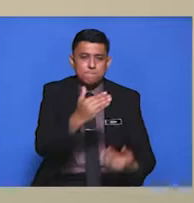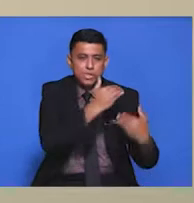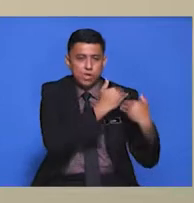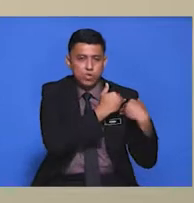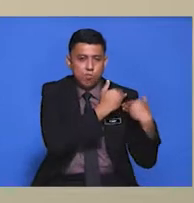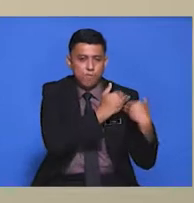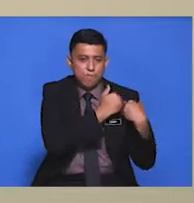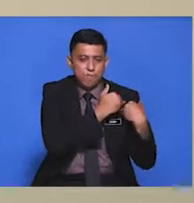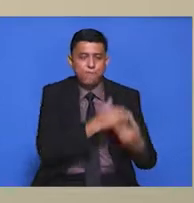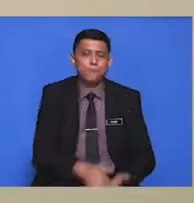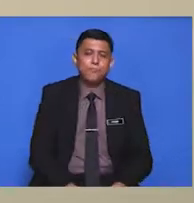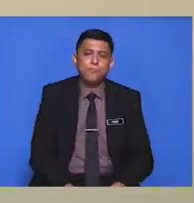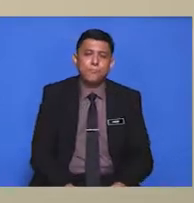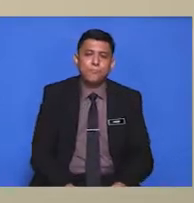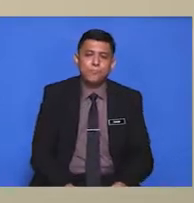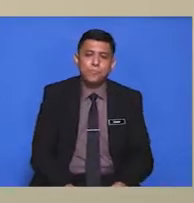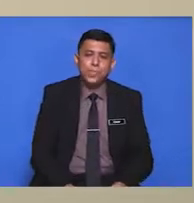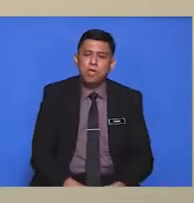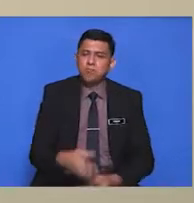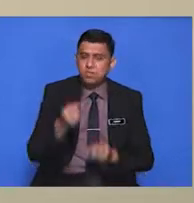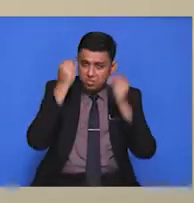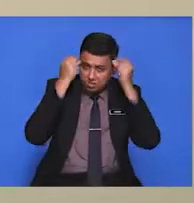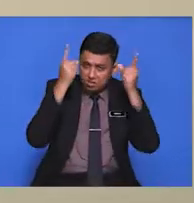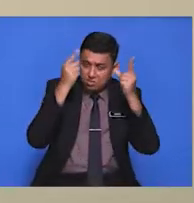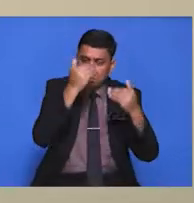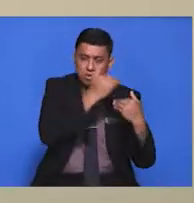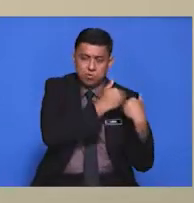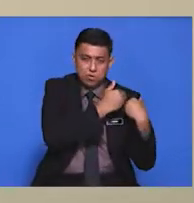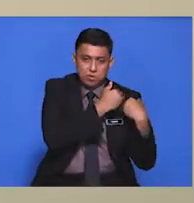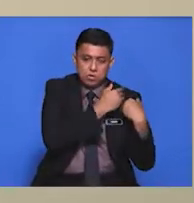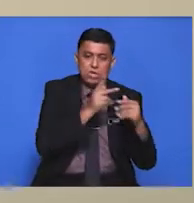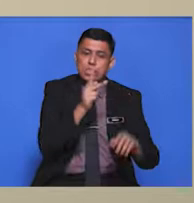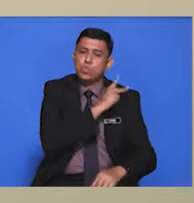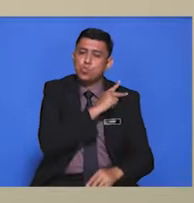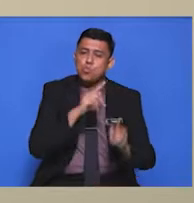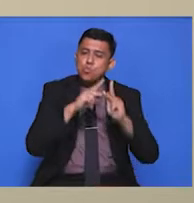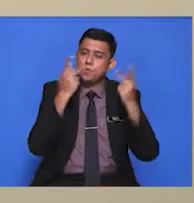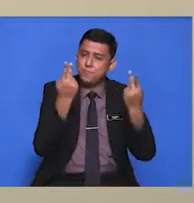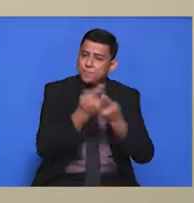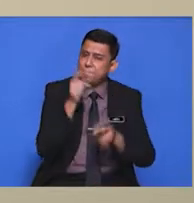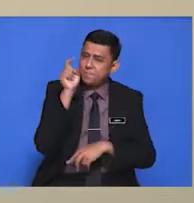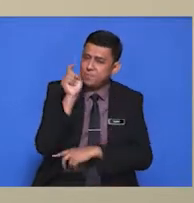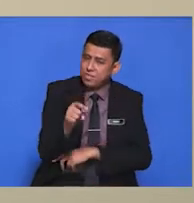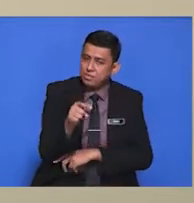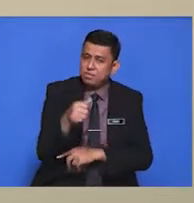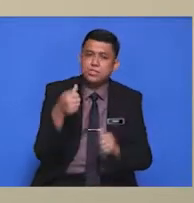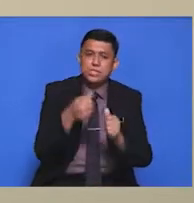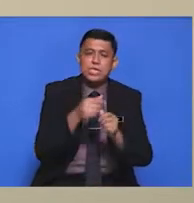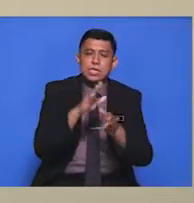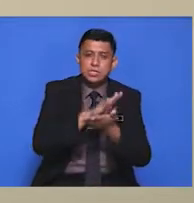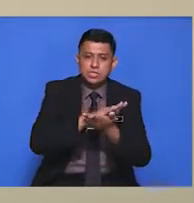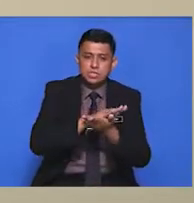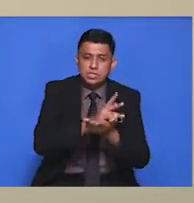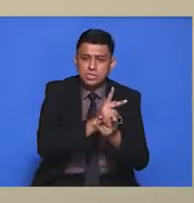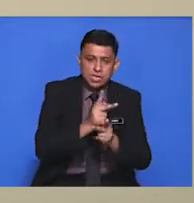bertanggungjawab. Dodo sedar akan tanggungjawabnya sebagai ketua keluarga yang harus menjaga kebajikan anak-anak